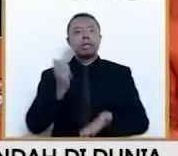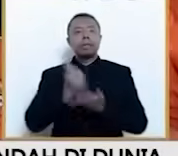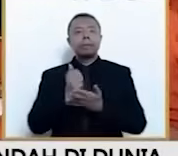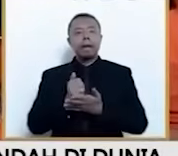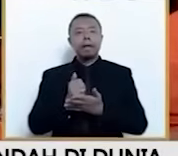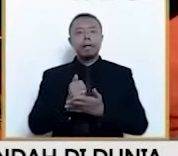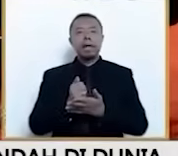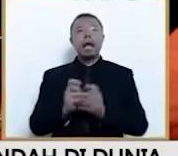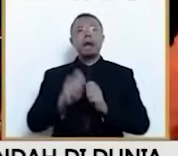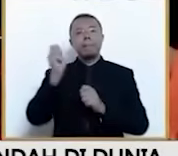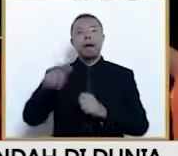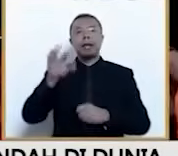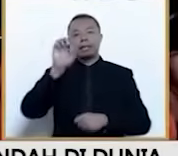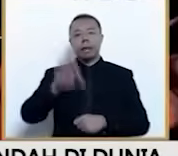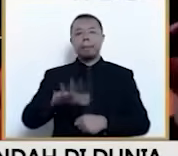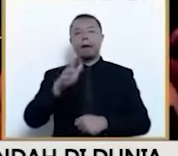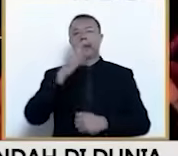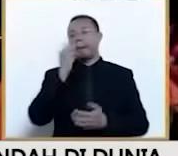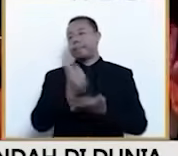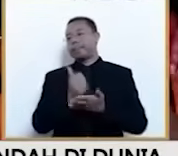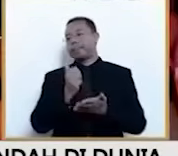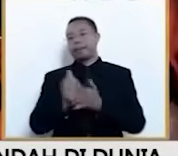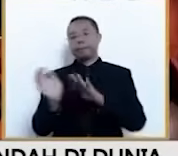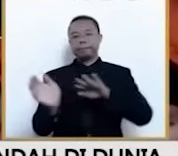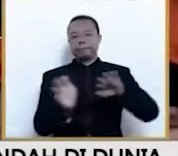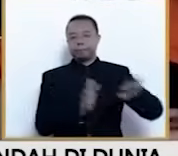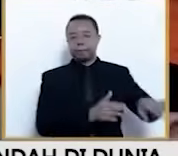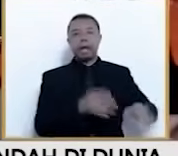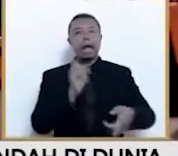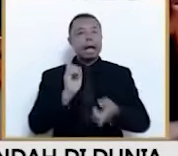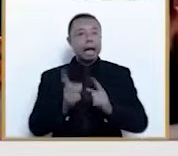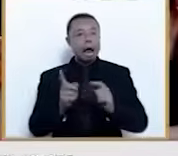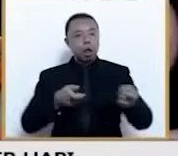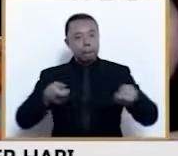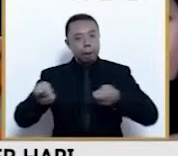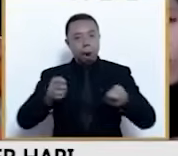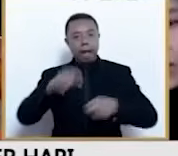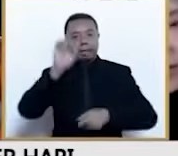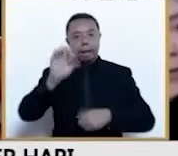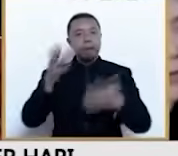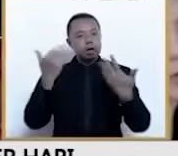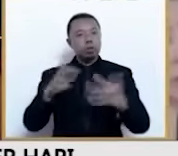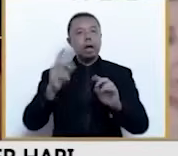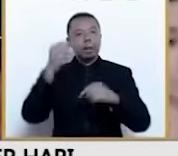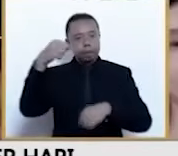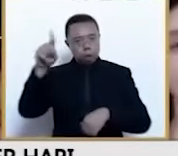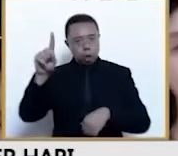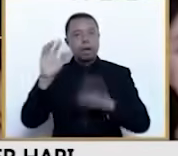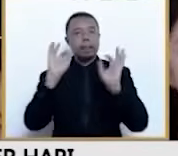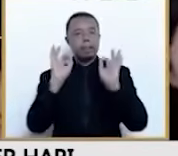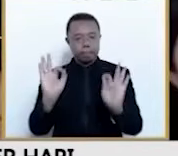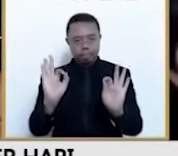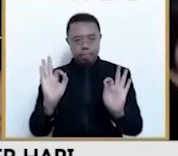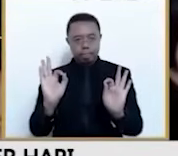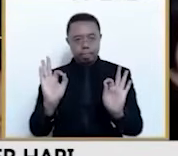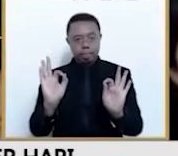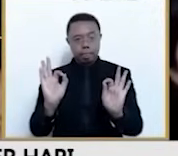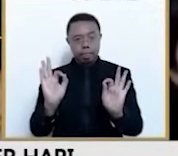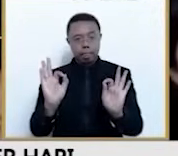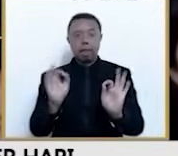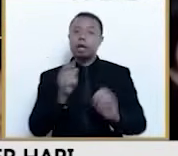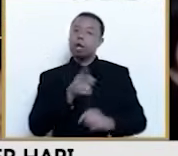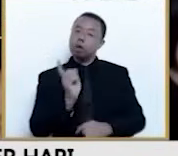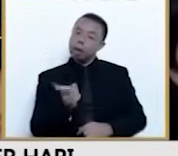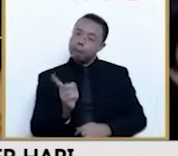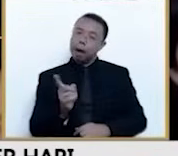Sebetulnya retribusi sampah ini tidak dibutuhkan jika tata kelola sampah sudah benar dan efisien.